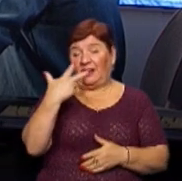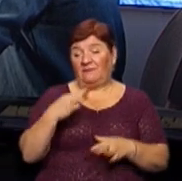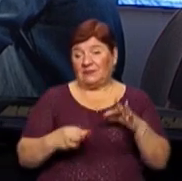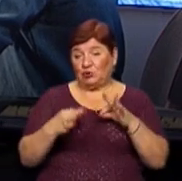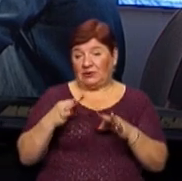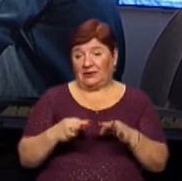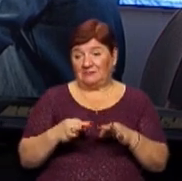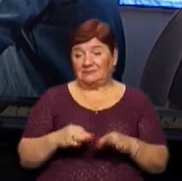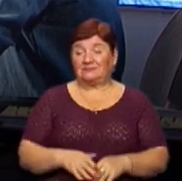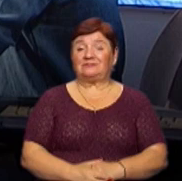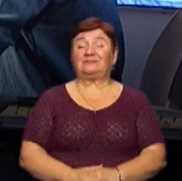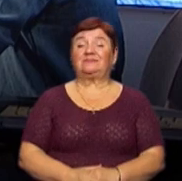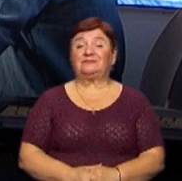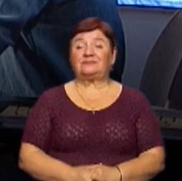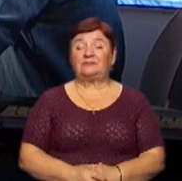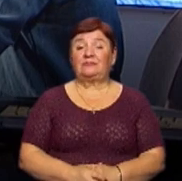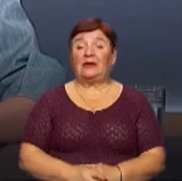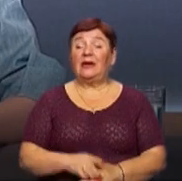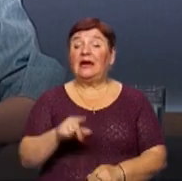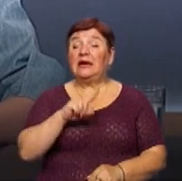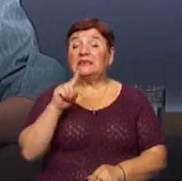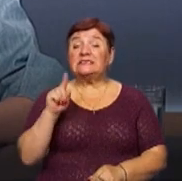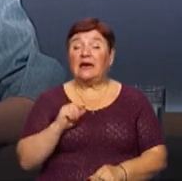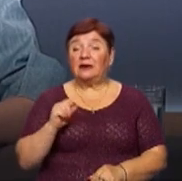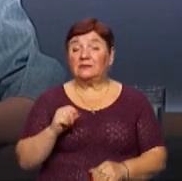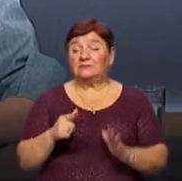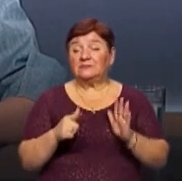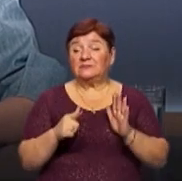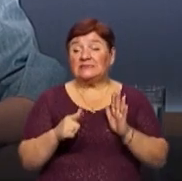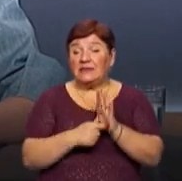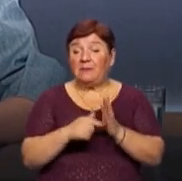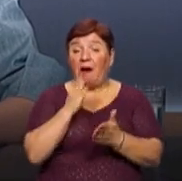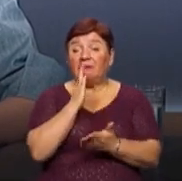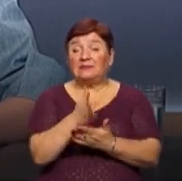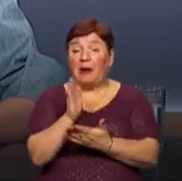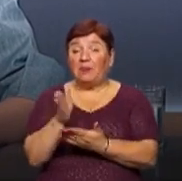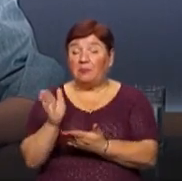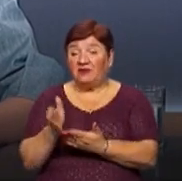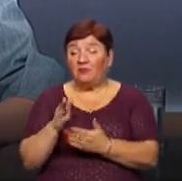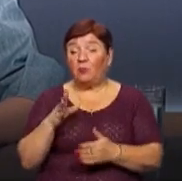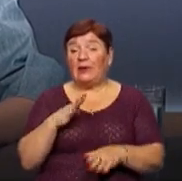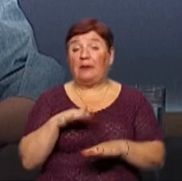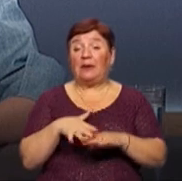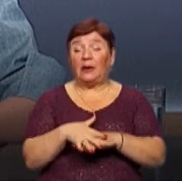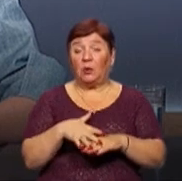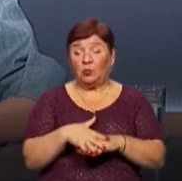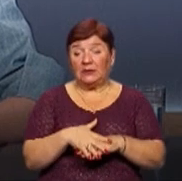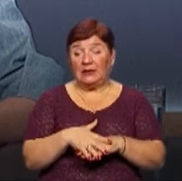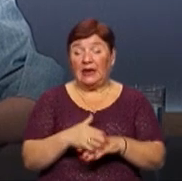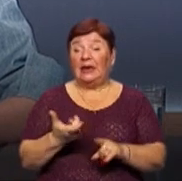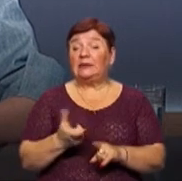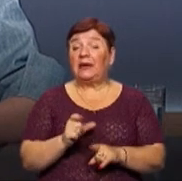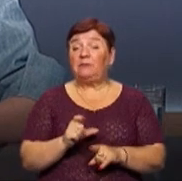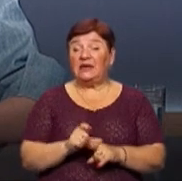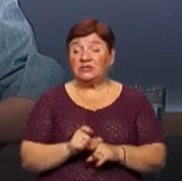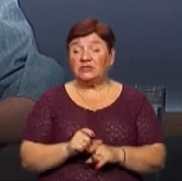3%. Лише? Так. Ви сказали, що за 7 напрямків відбулося перерахунків, так?